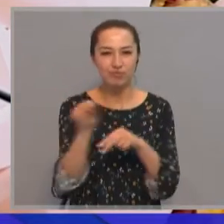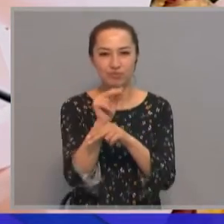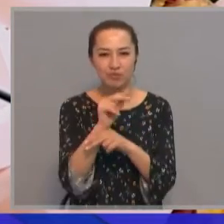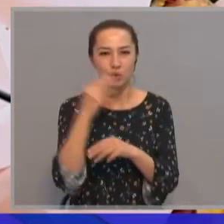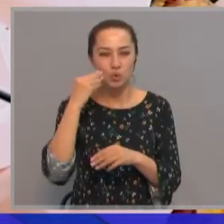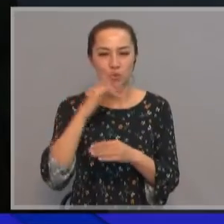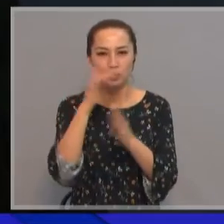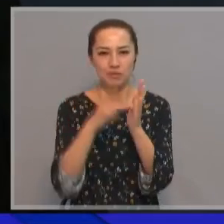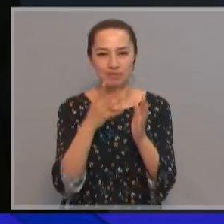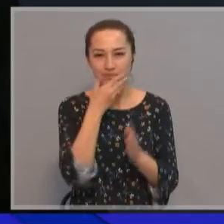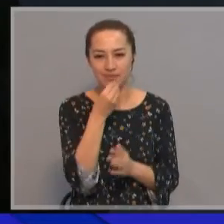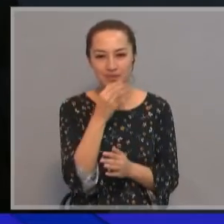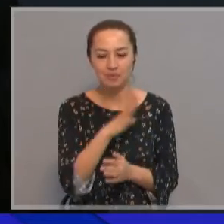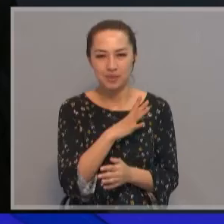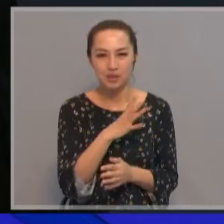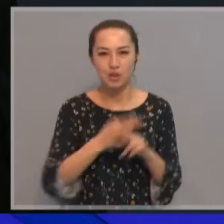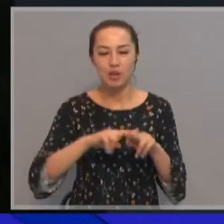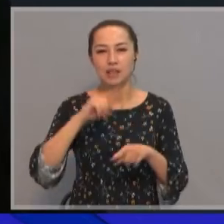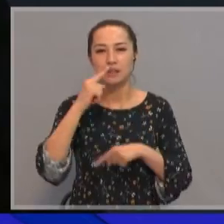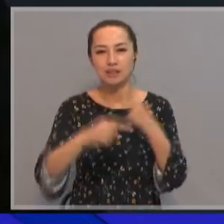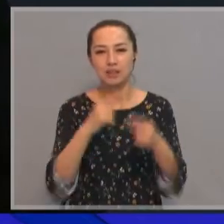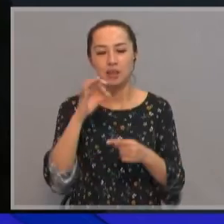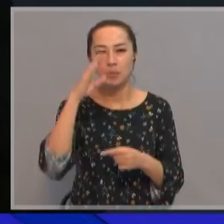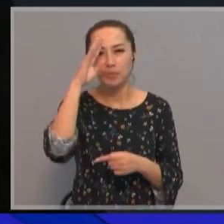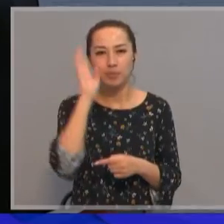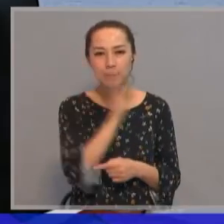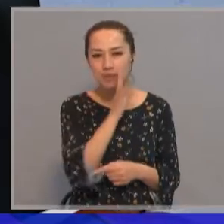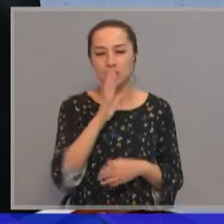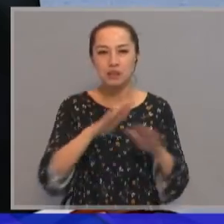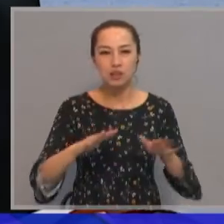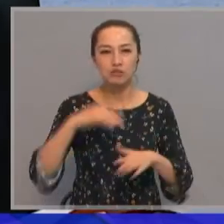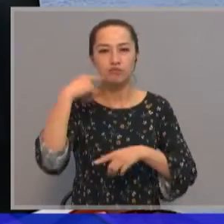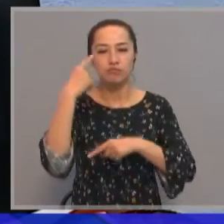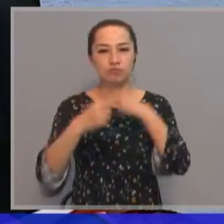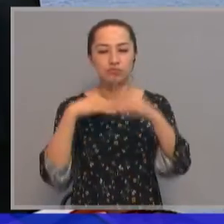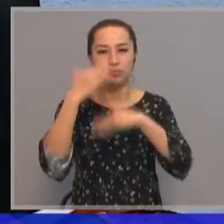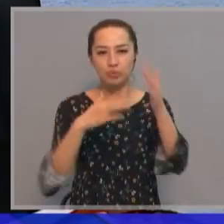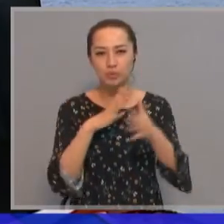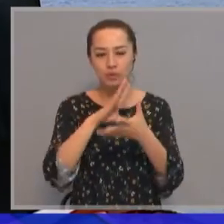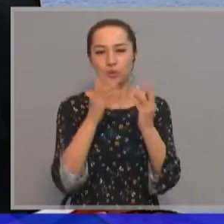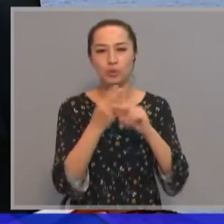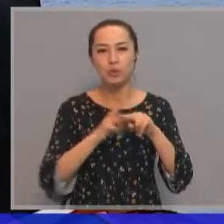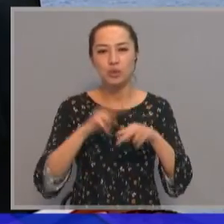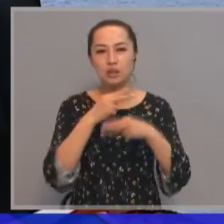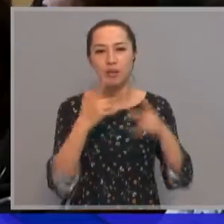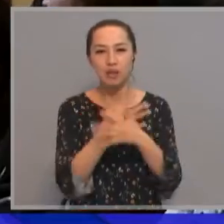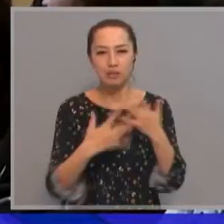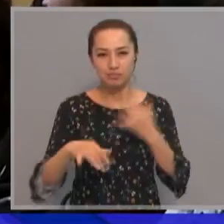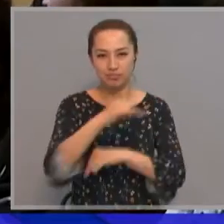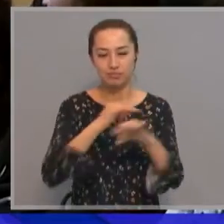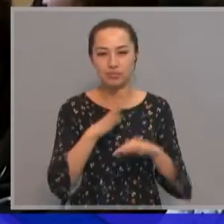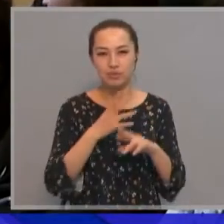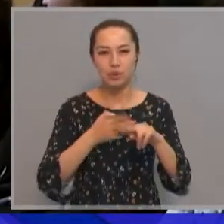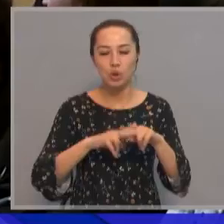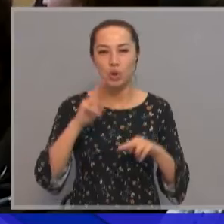мағыналы ойлар, жылы әзілдер, ұрпақ тәрбиесі, ана мен баланың дамуы, ел бірлігін сақтау және өзге де тақырыпта ойлар қозғалды.